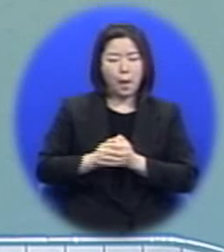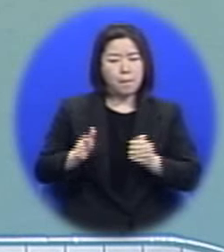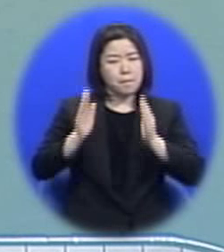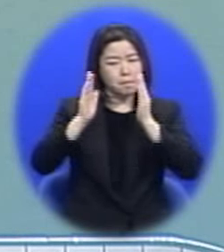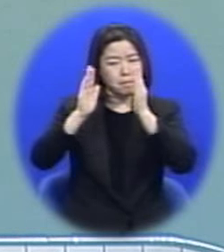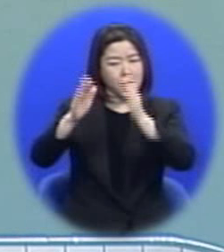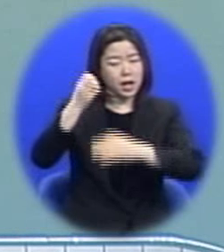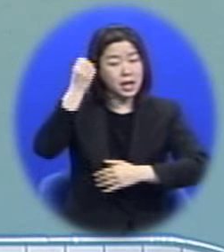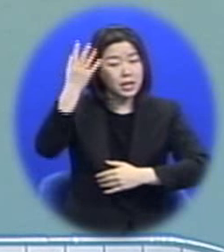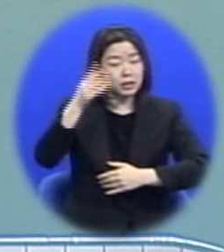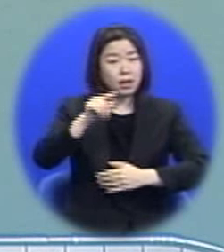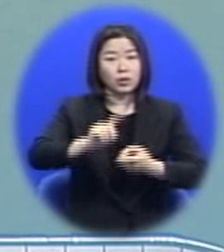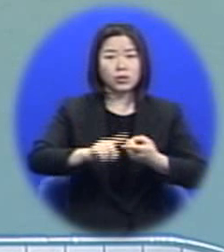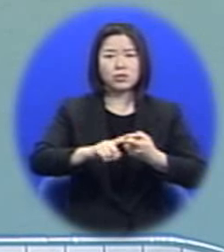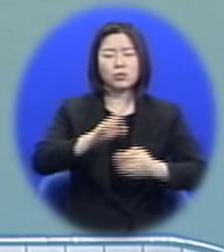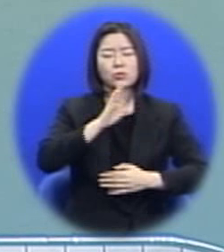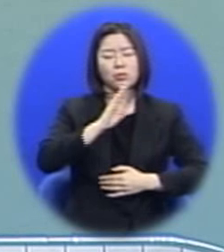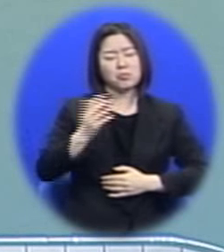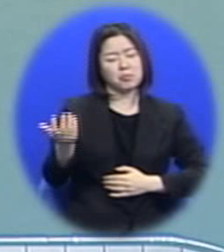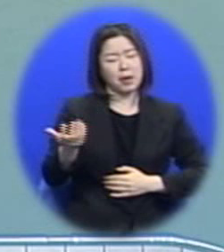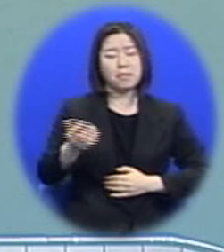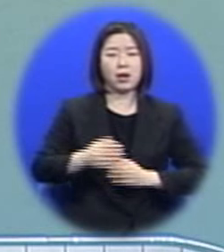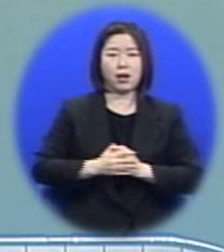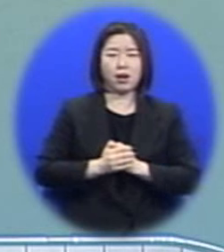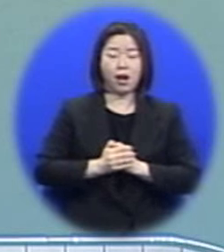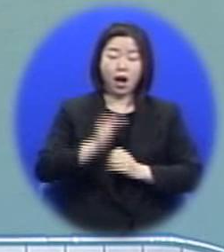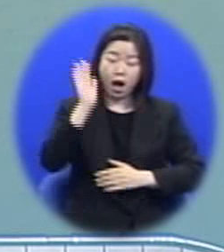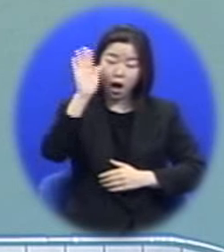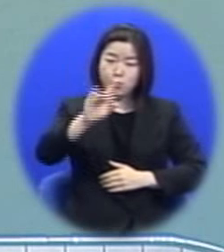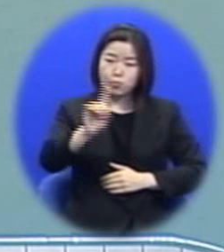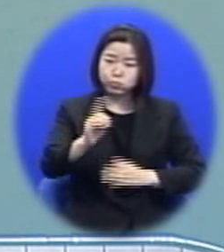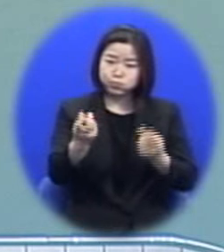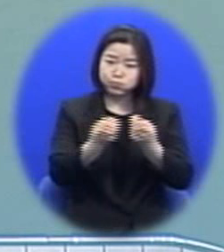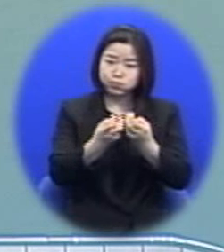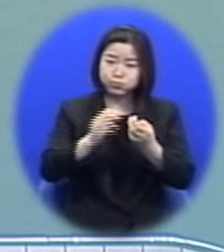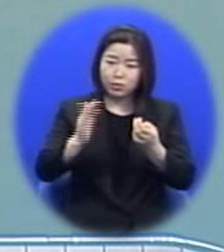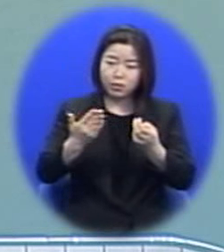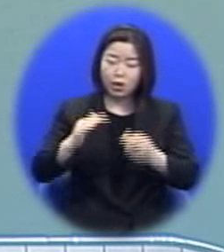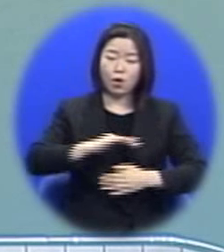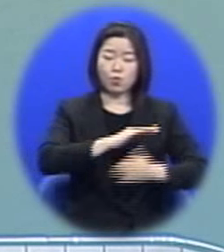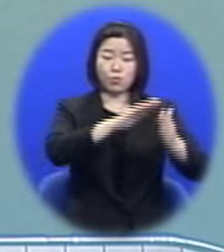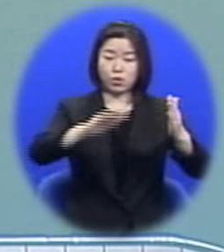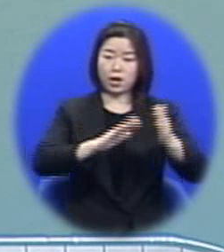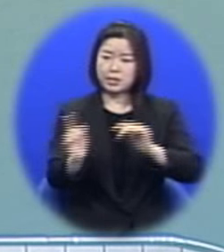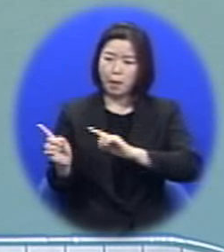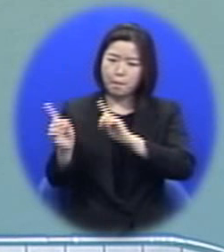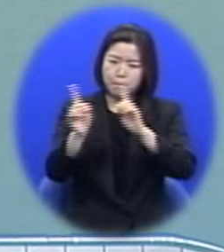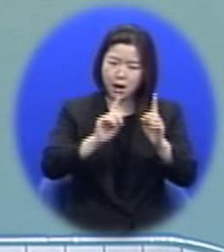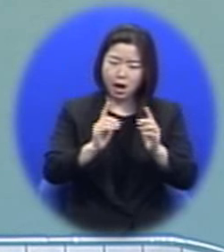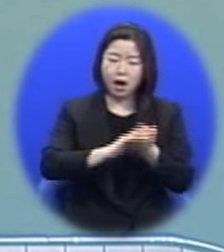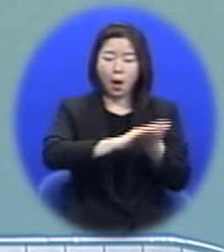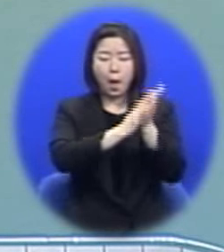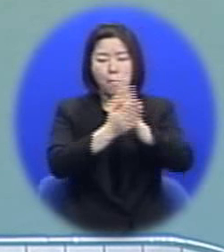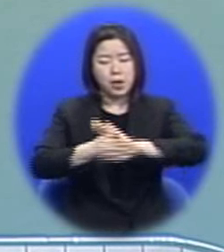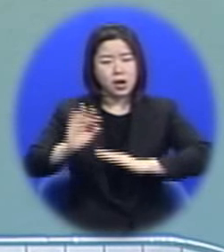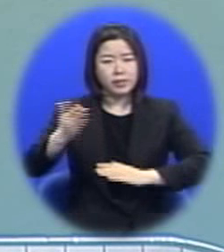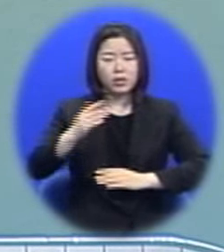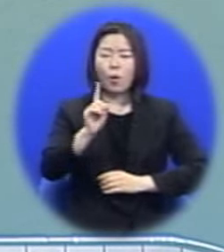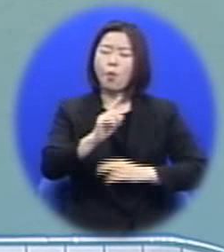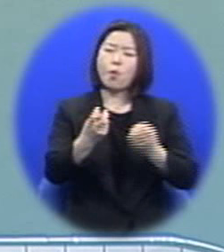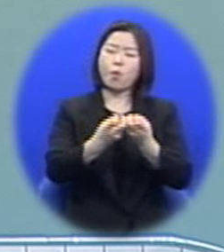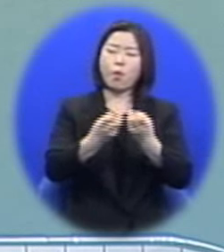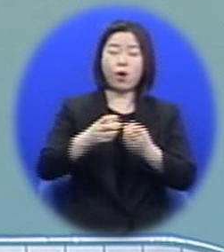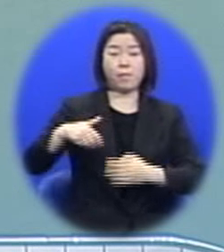일입니다. 과연 어떻게 해야 되는지, 우리 가정이 회복돼야 되겠는데, 변화해야 되겠는데 어떻게 해야